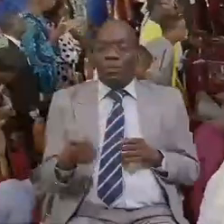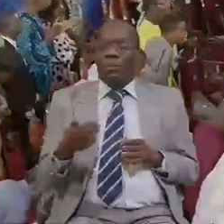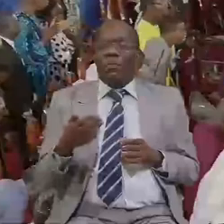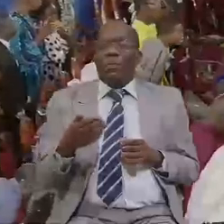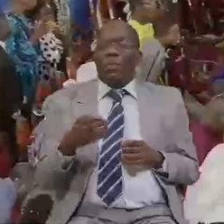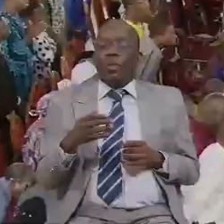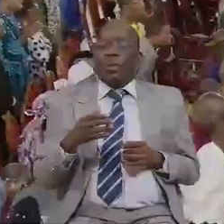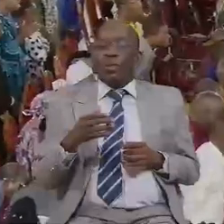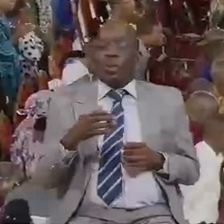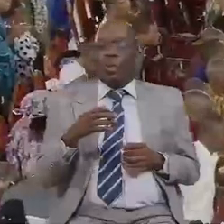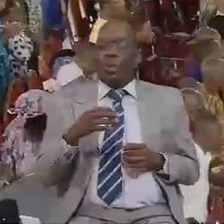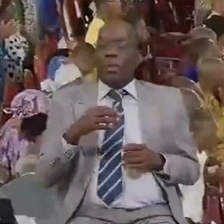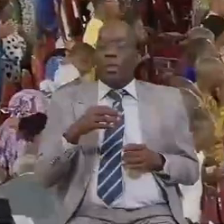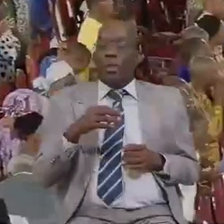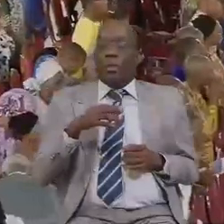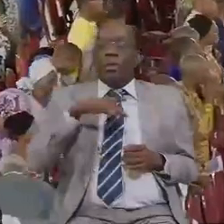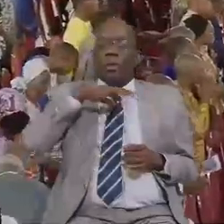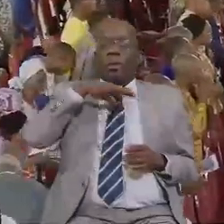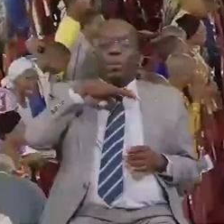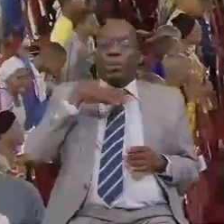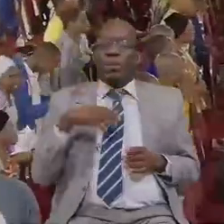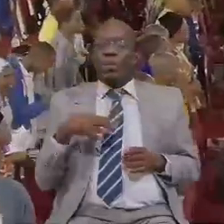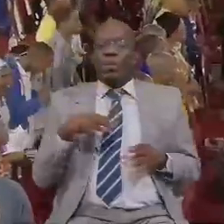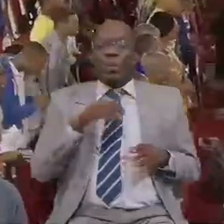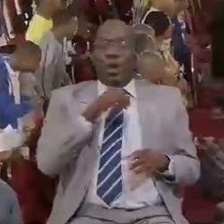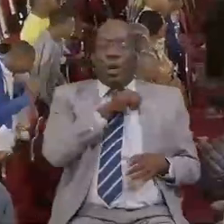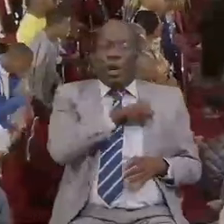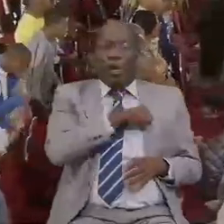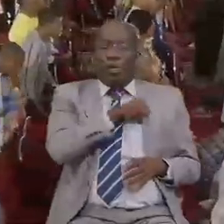s'il y a une habitude qui de souillure,